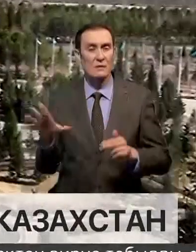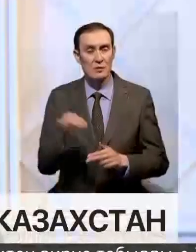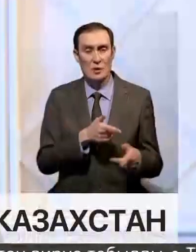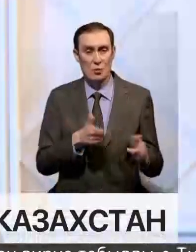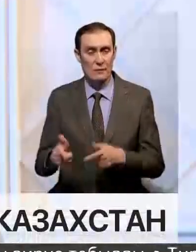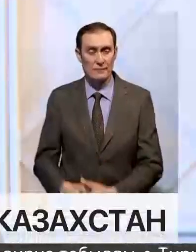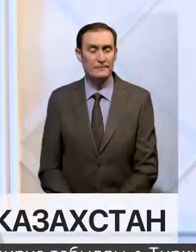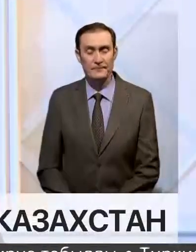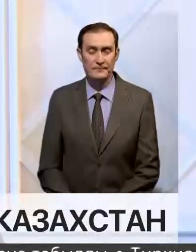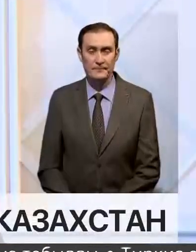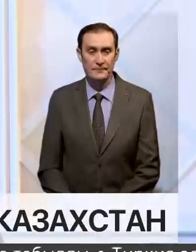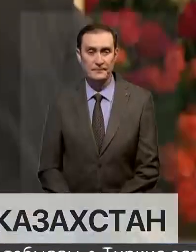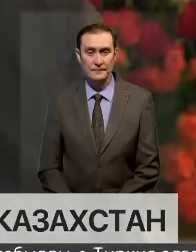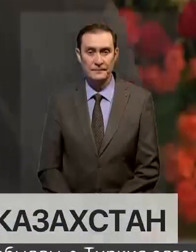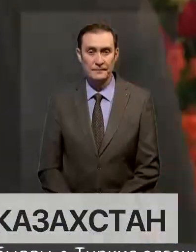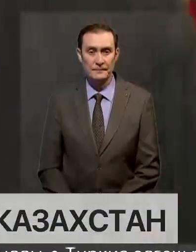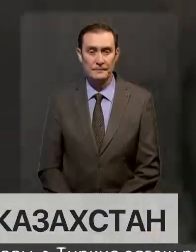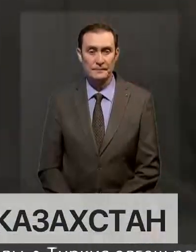исходной.